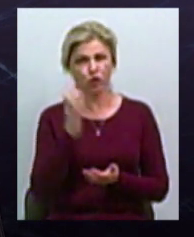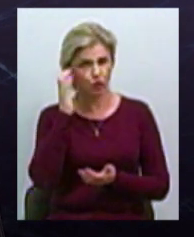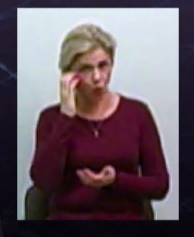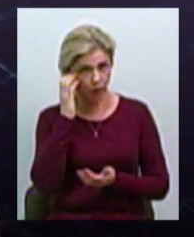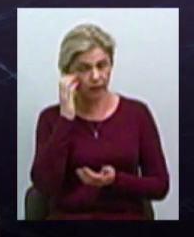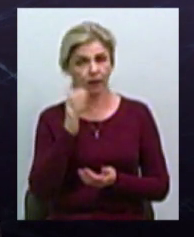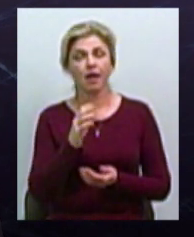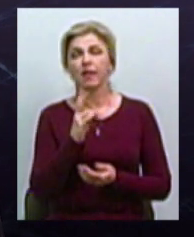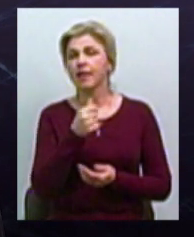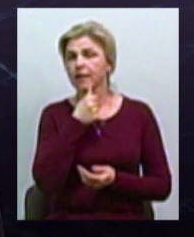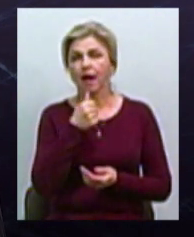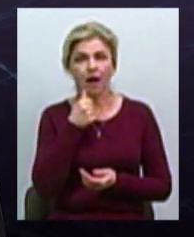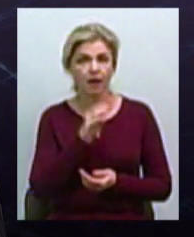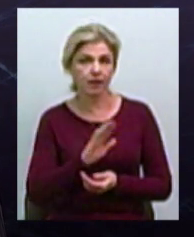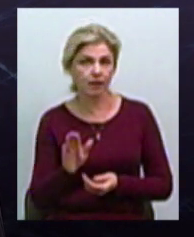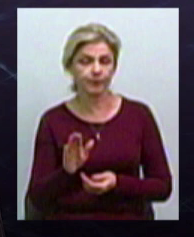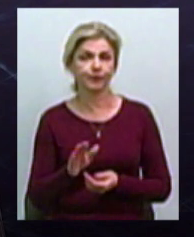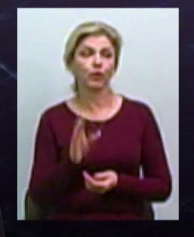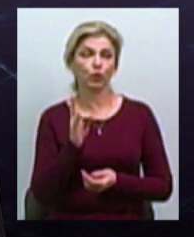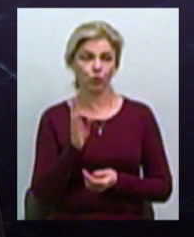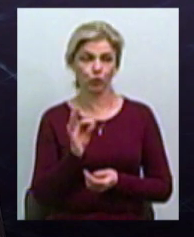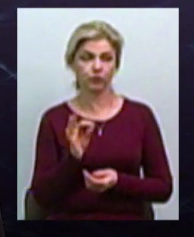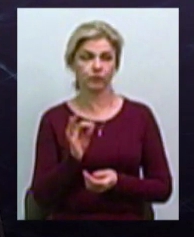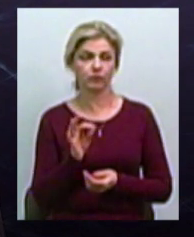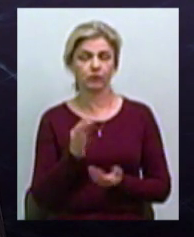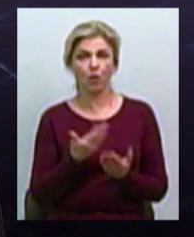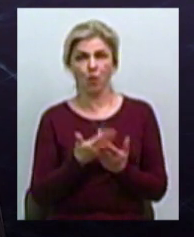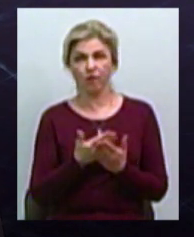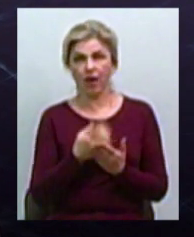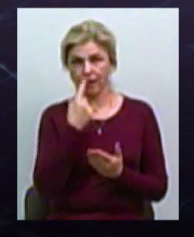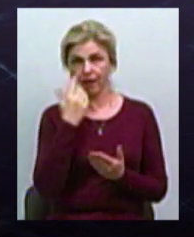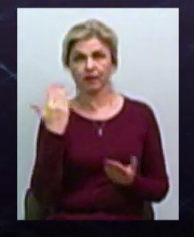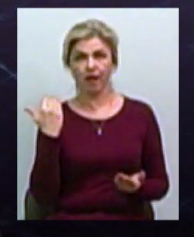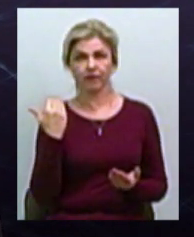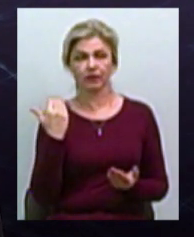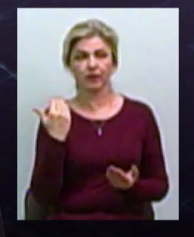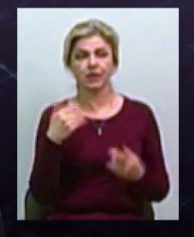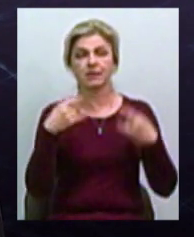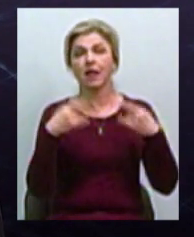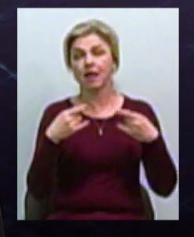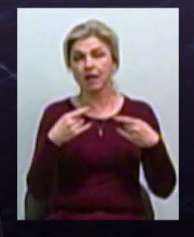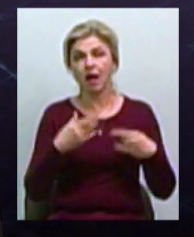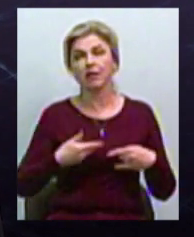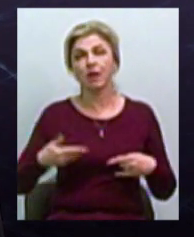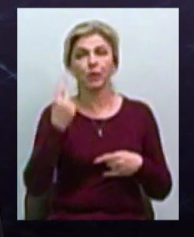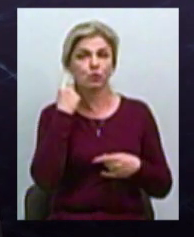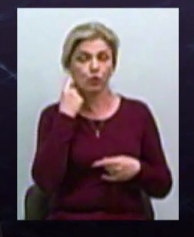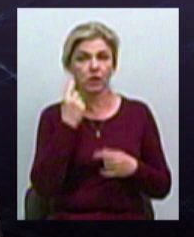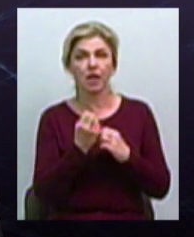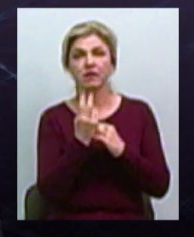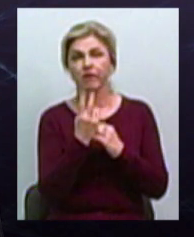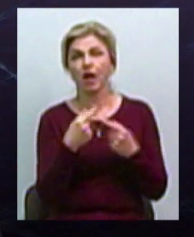він нелегальний. Між тим, буквально нещодавно з телеекранів ми почули аж 12